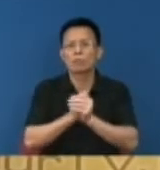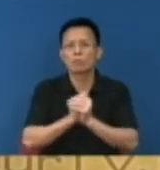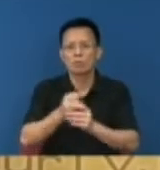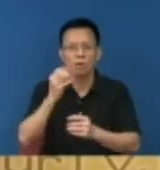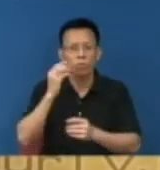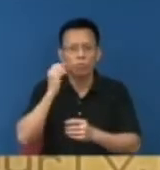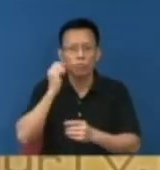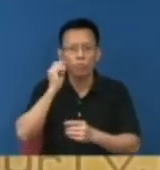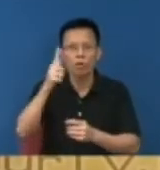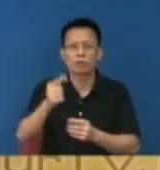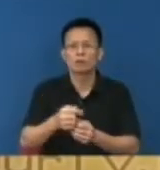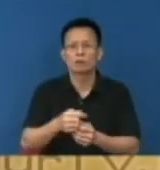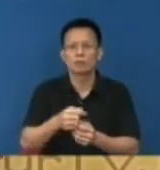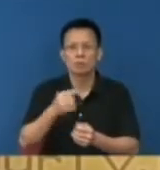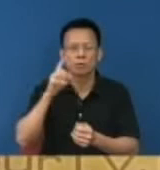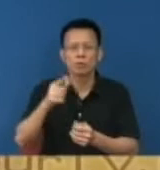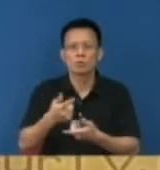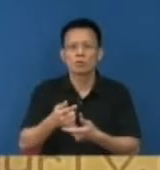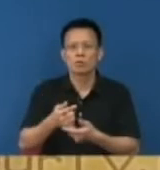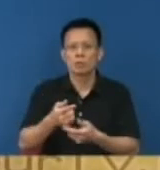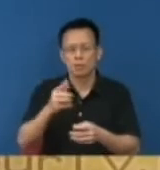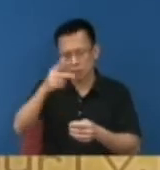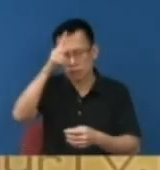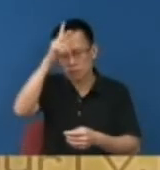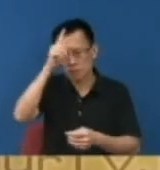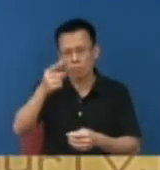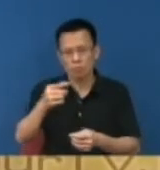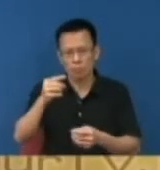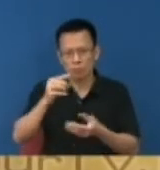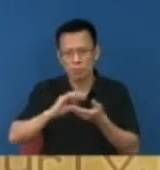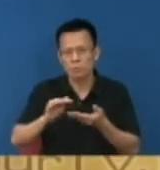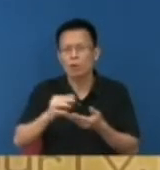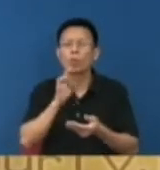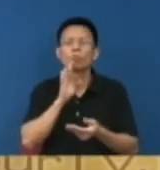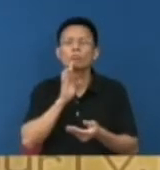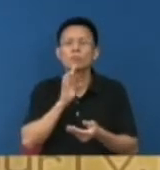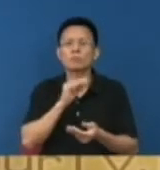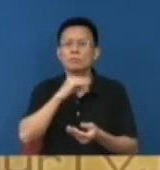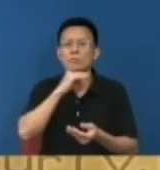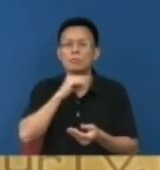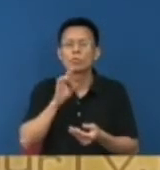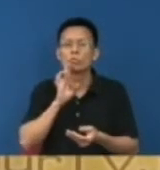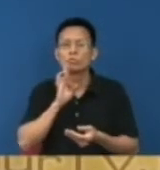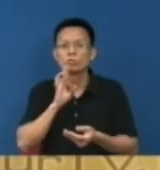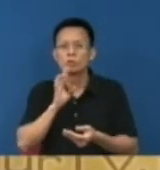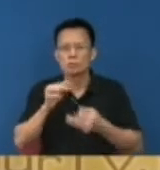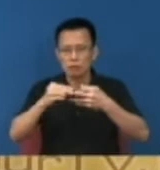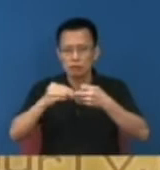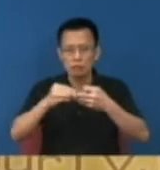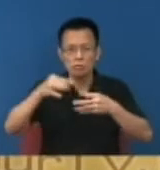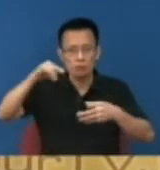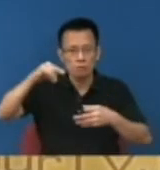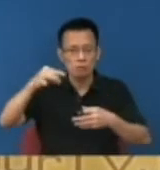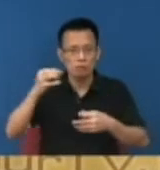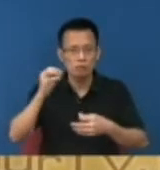舉一個例，政治都唔係好難了解，即係就舉一個例啊。譬如間呢一個張文光